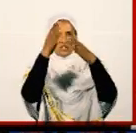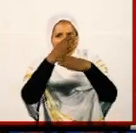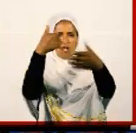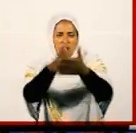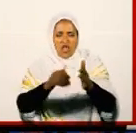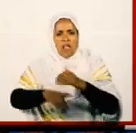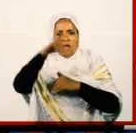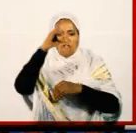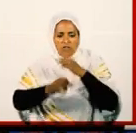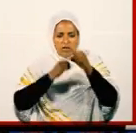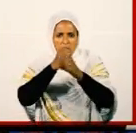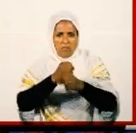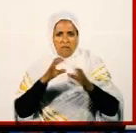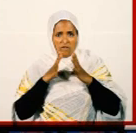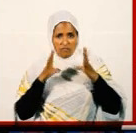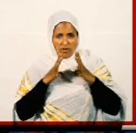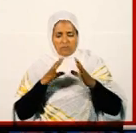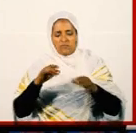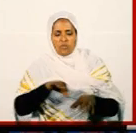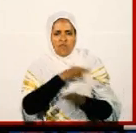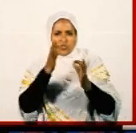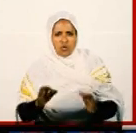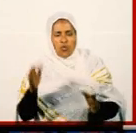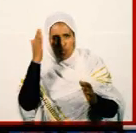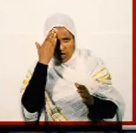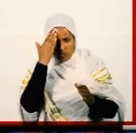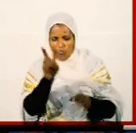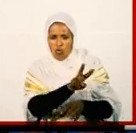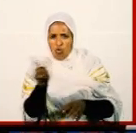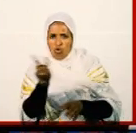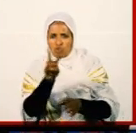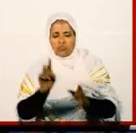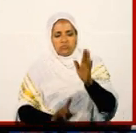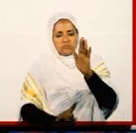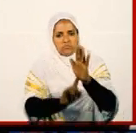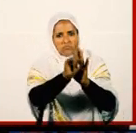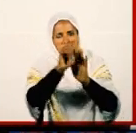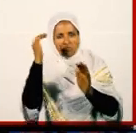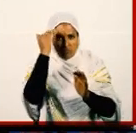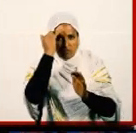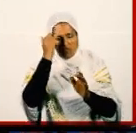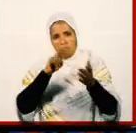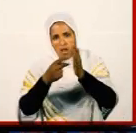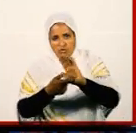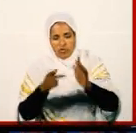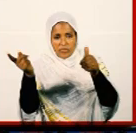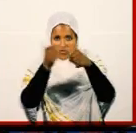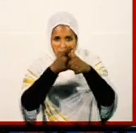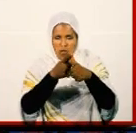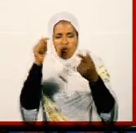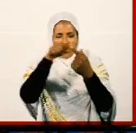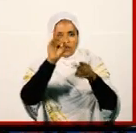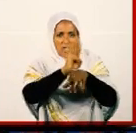ደረጃ ሲደርሱ ከፍ ወዳለ እድሜ ሲደርሱ በመንፈሳዊ እውቀትም በስጋዊ እውቀትም በሁለቱም ተጠበው ያድጋሉ ማለት ነው። ይህ ነገር